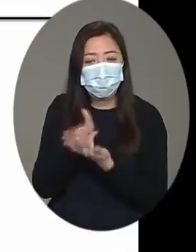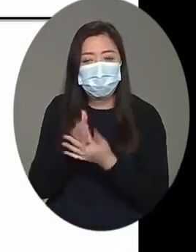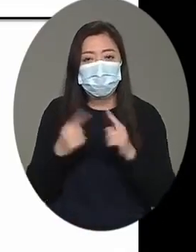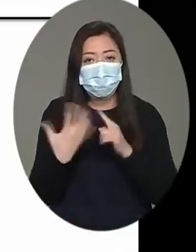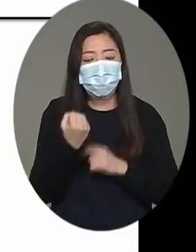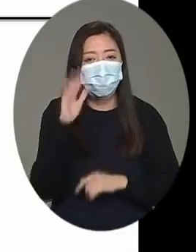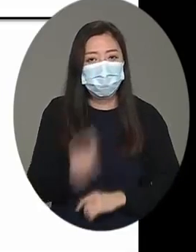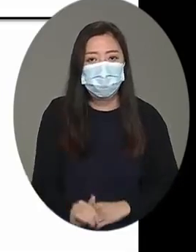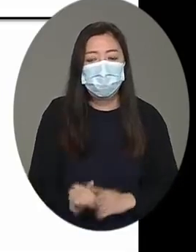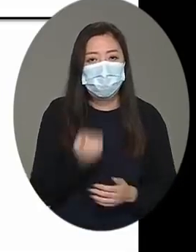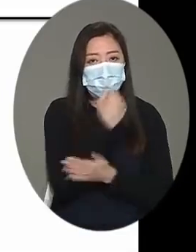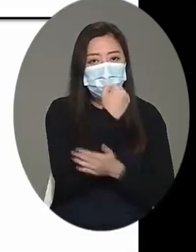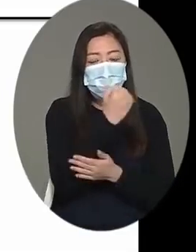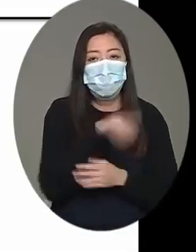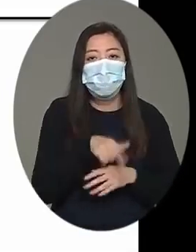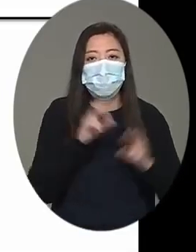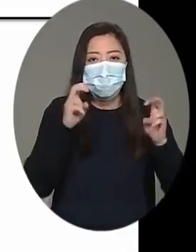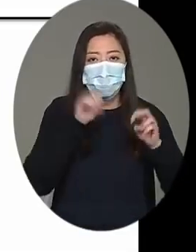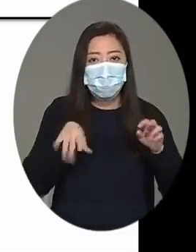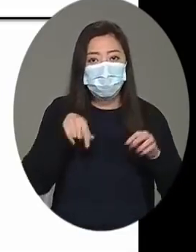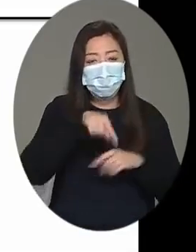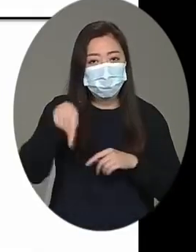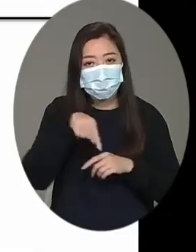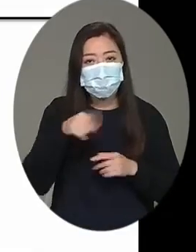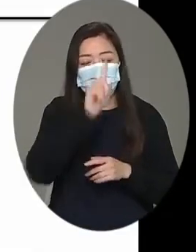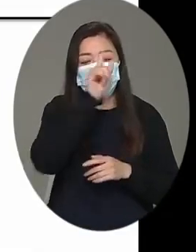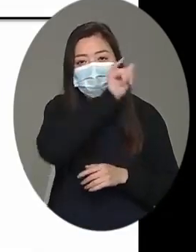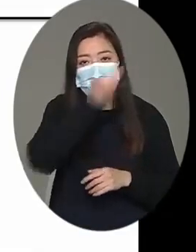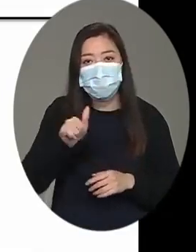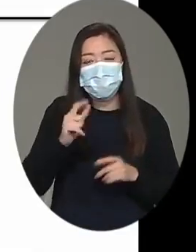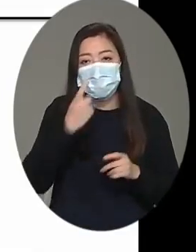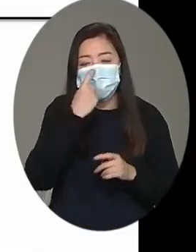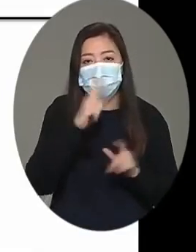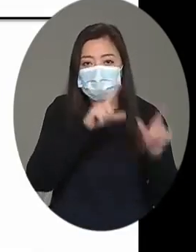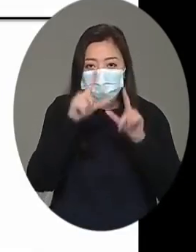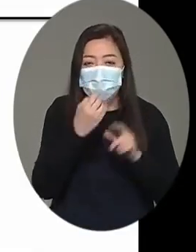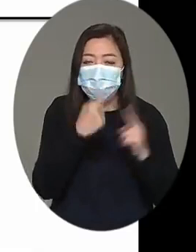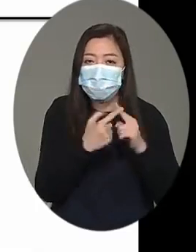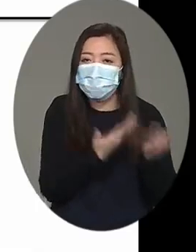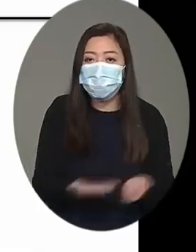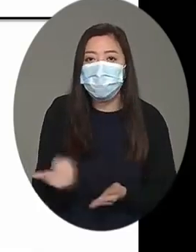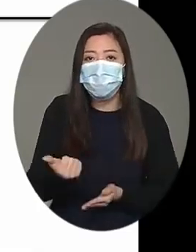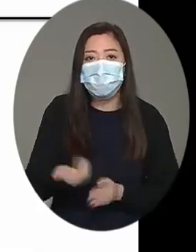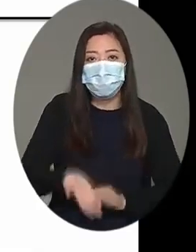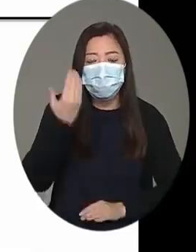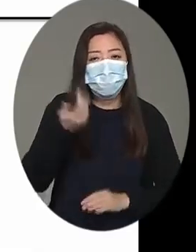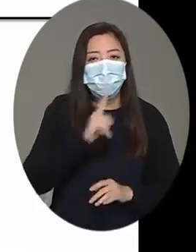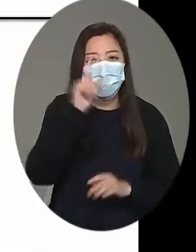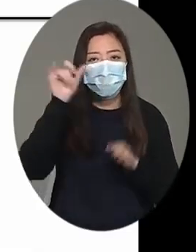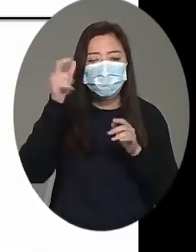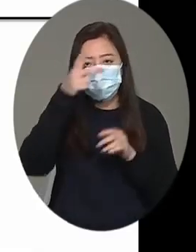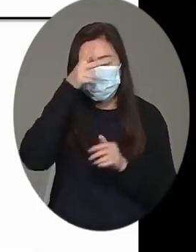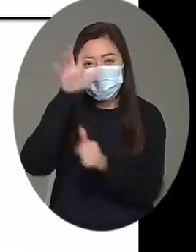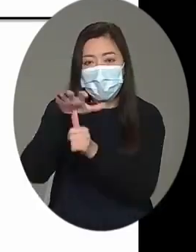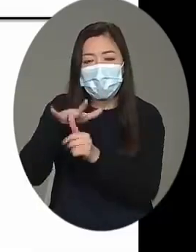權的行為。議案又表示，他們的市歡迎想前往英國生活的香港人，指那裡過往有不少逃避